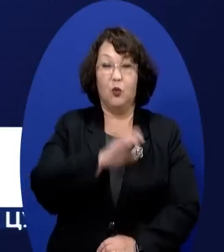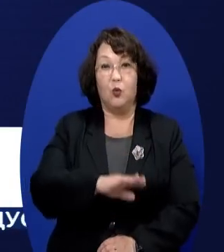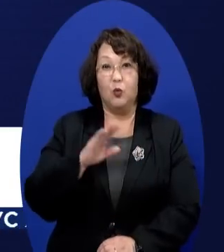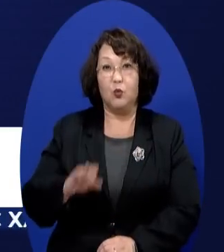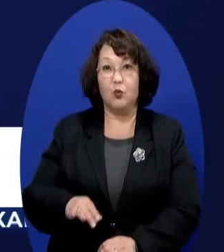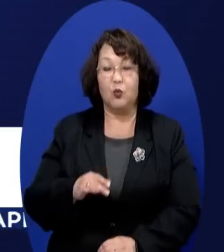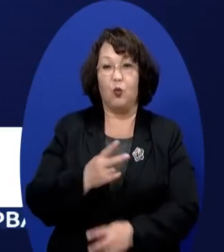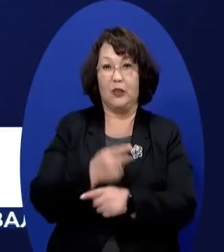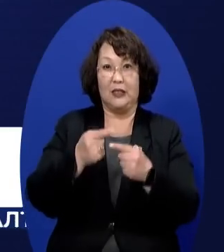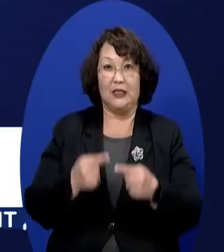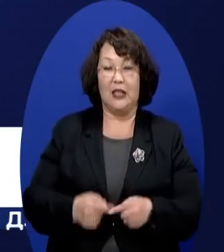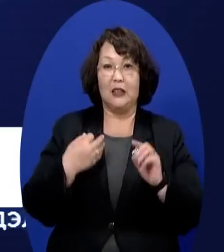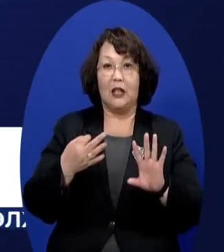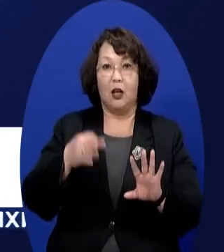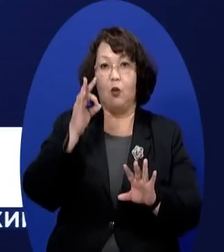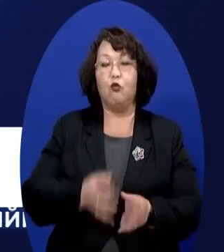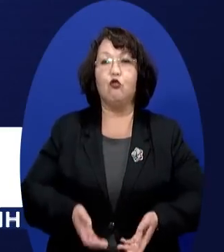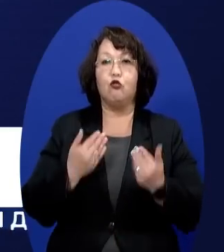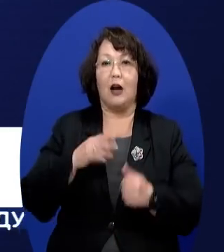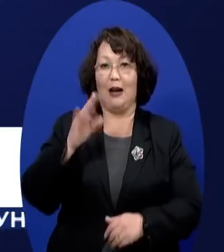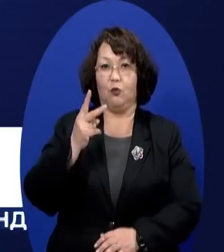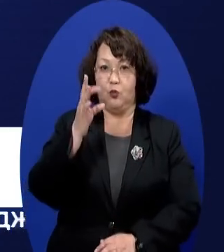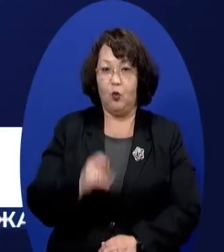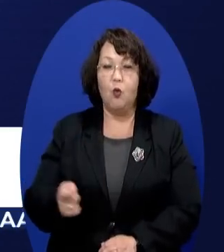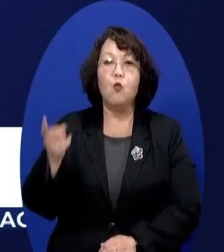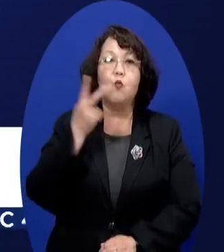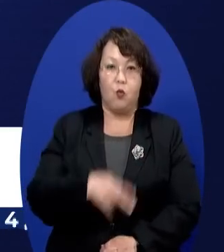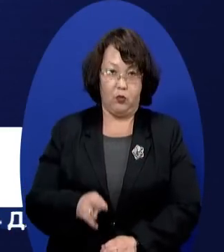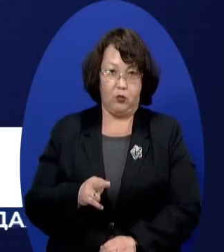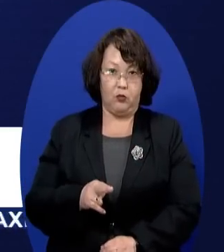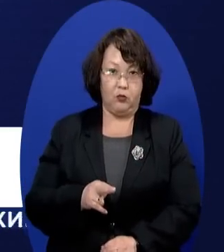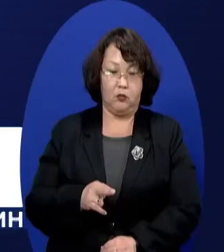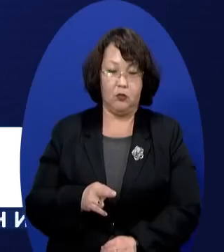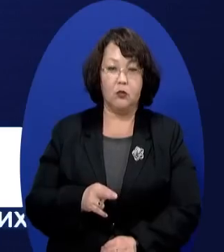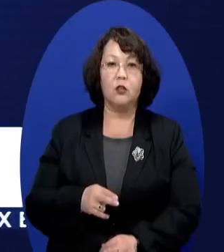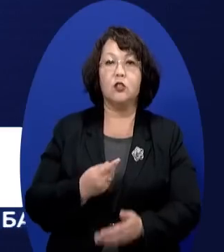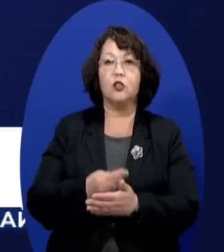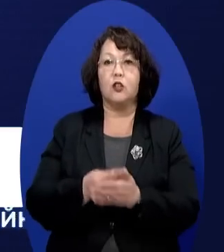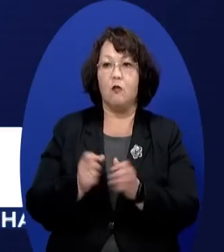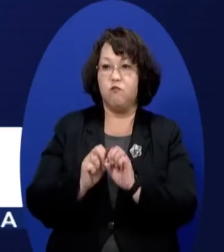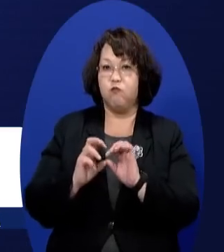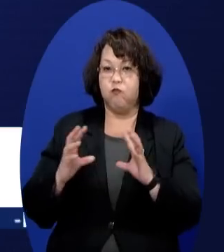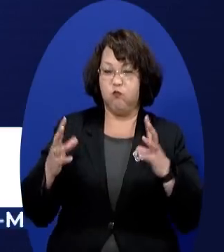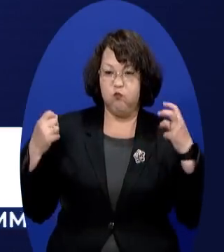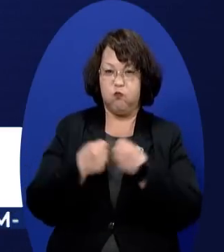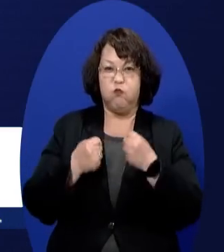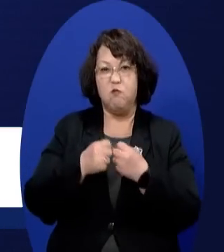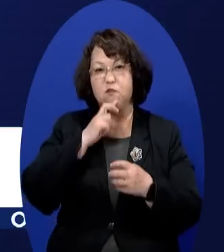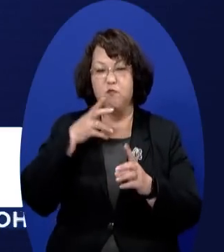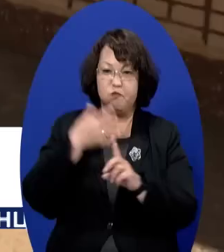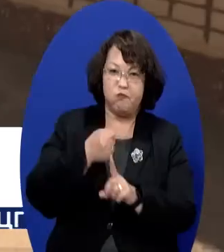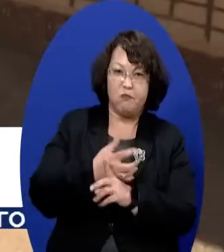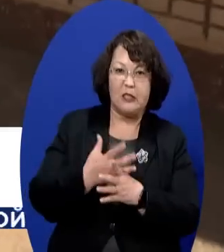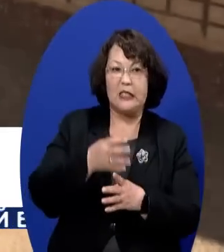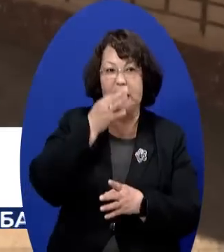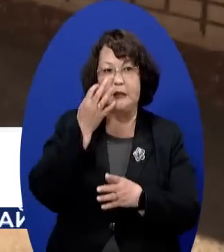хэргийн 88% нь хөнгөн, 12% нь хүнд гэмт хэргийн ангилалд багтаж байна. Тухайлбал бүлэглэн зодон хийх, заллах,